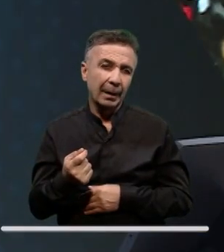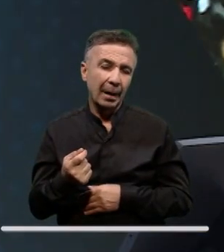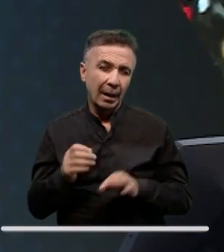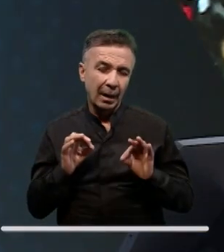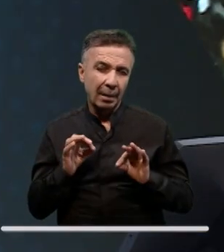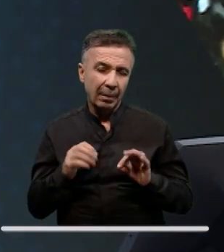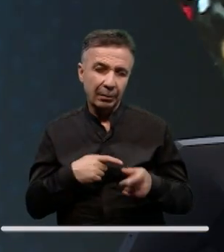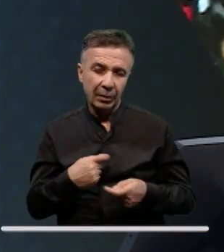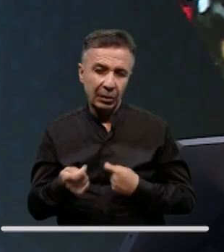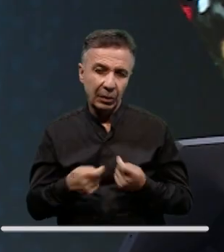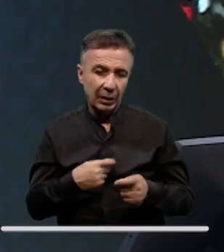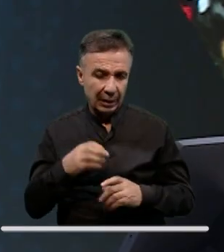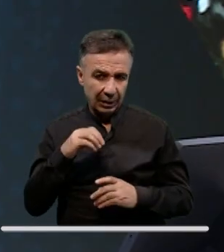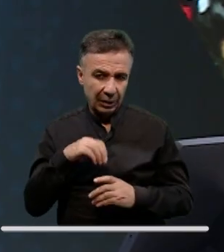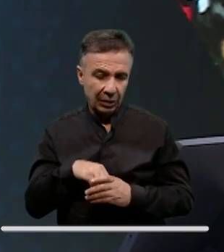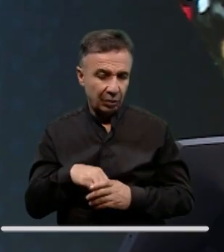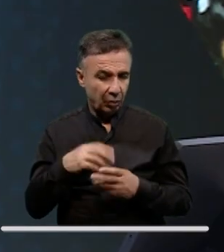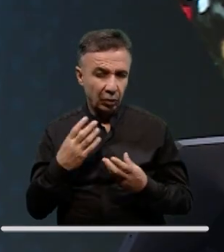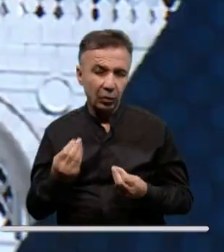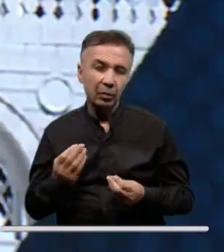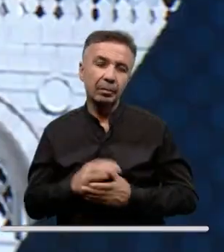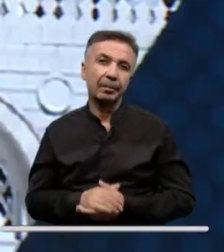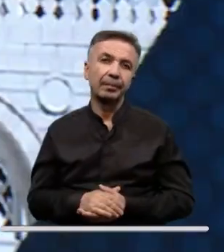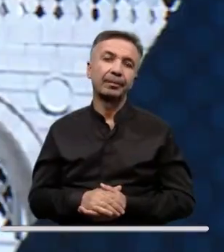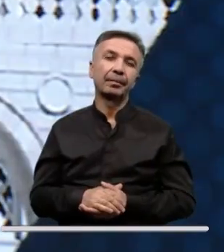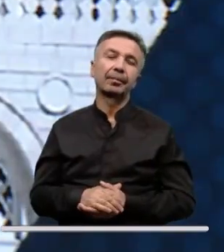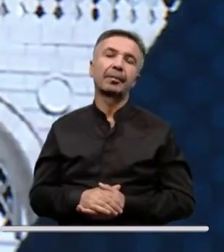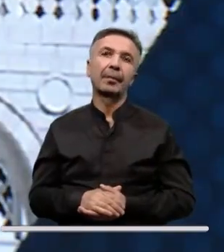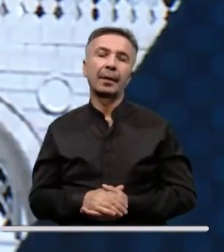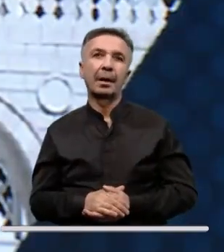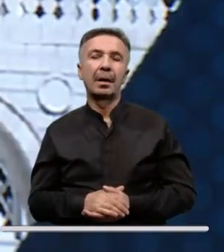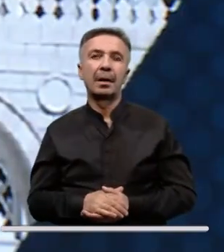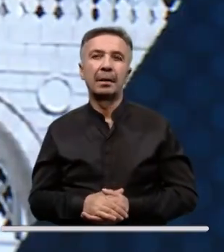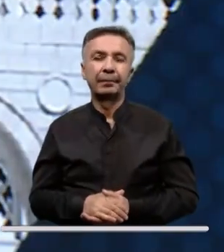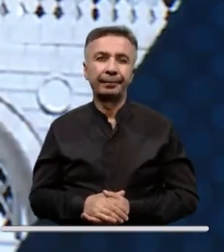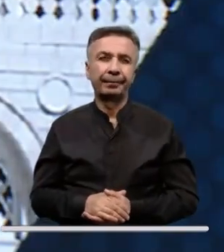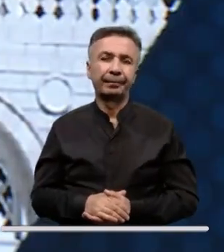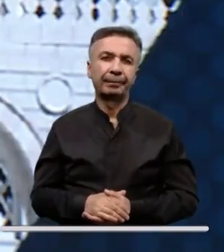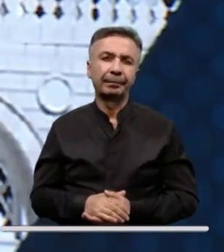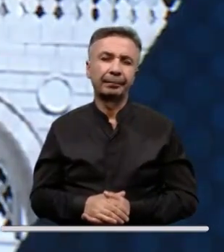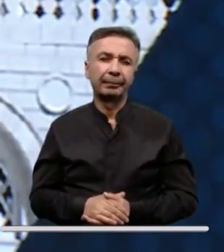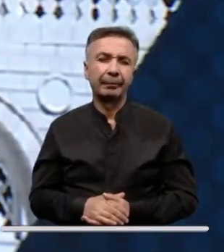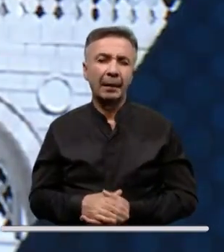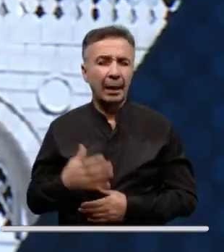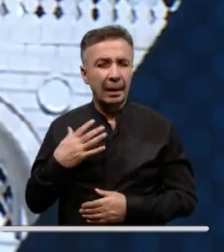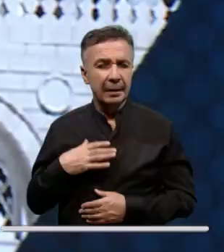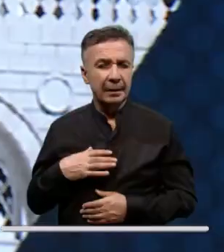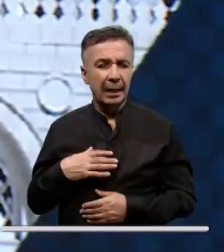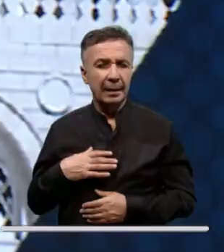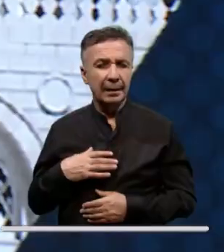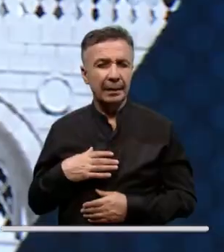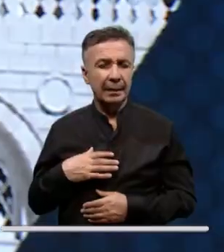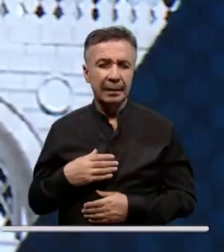zaman ticaret için ora yanlış anlaşılmasın Çünkü ona hükmü mal diyoruz ister eee yastığın altında dursun